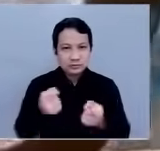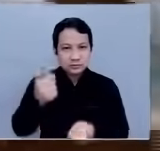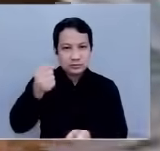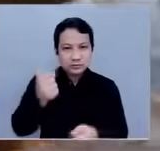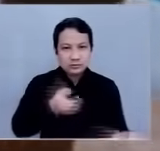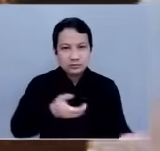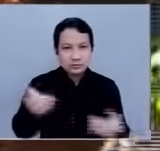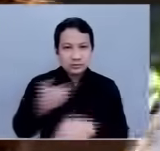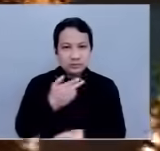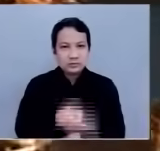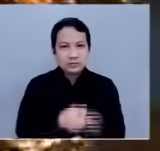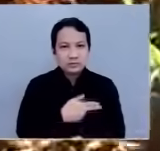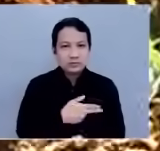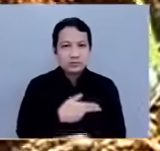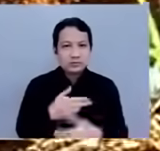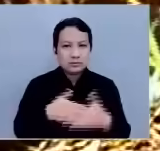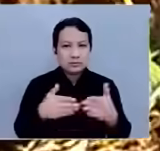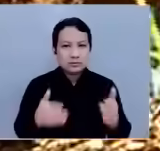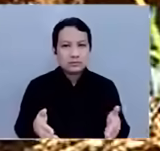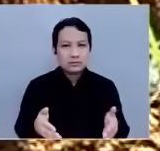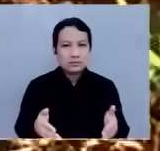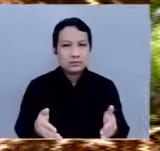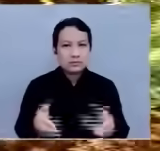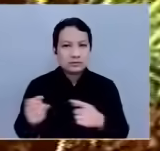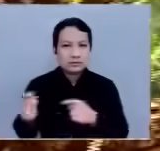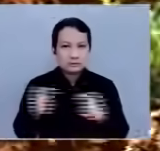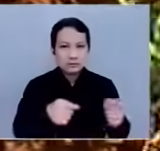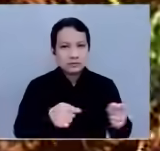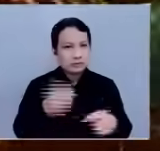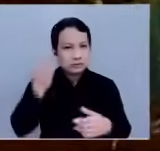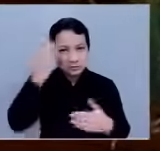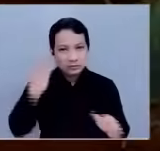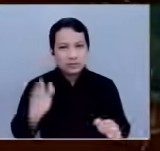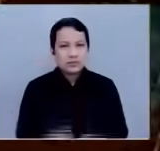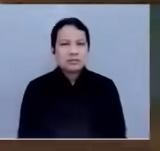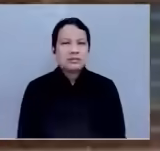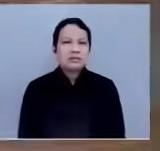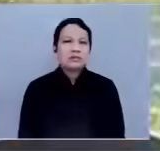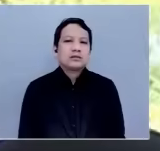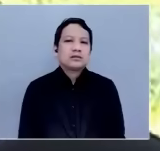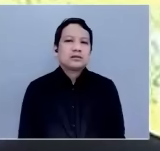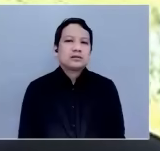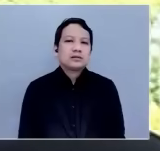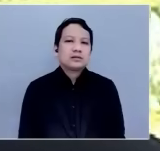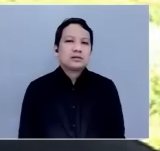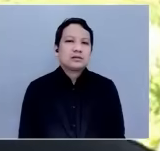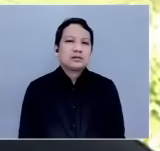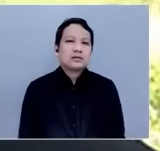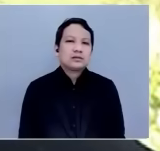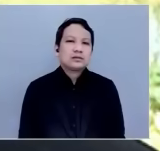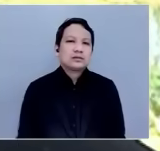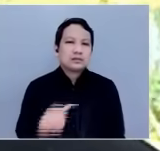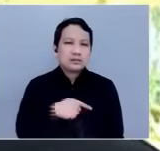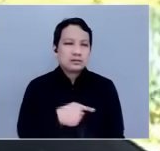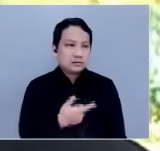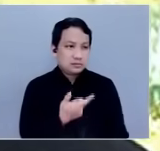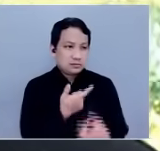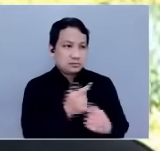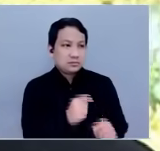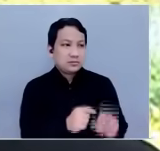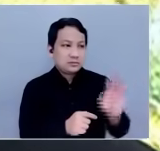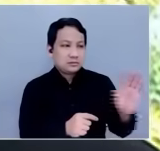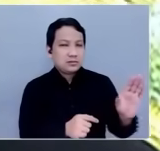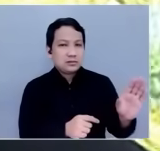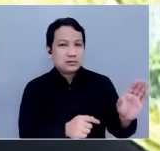niya noon ang anak sa isang puntod pero inilipat daw ito ng hindi niya alam kasi sabi daw ng asawa ko na Wala ka bang tiwala kay senor